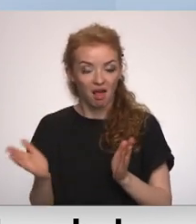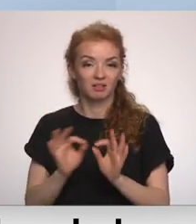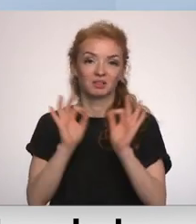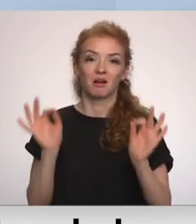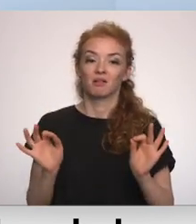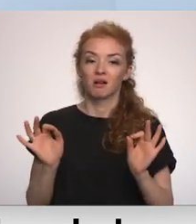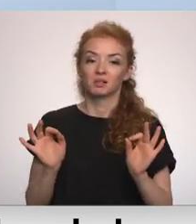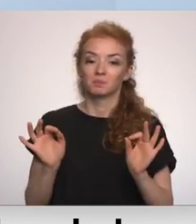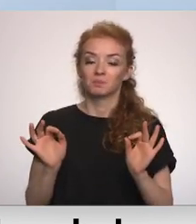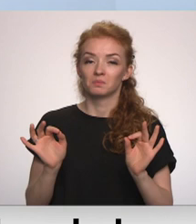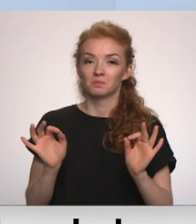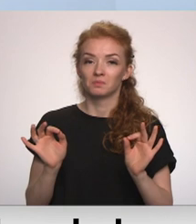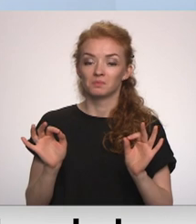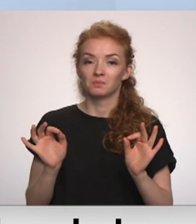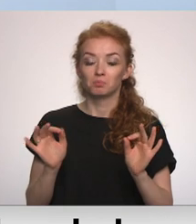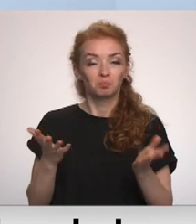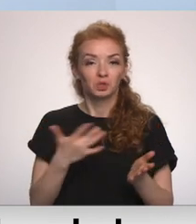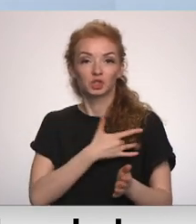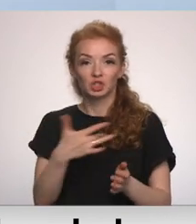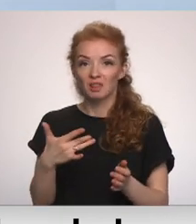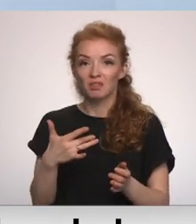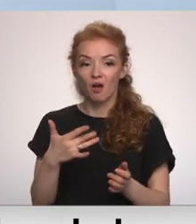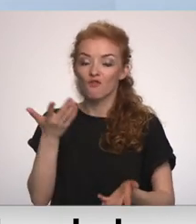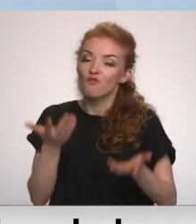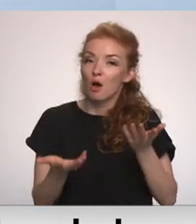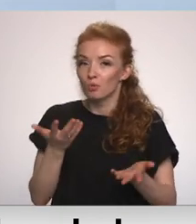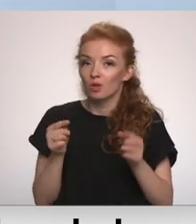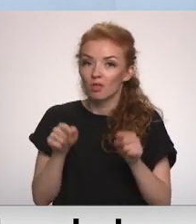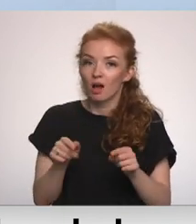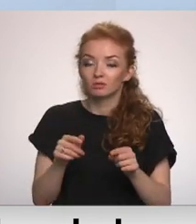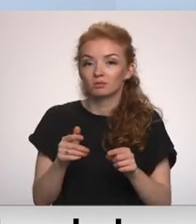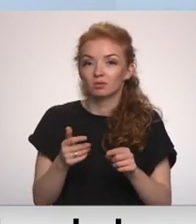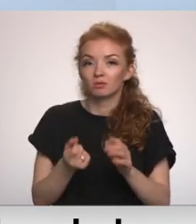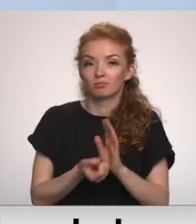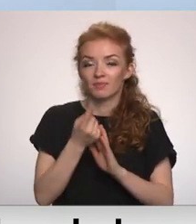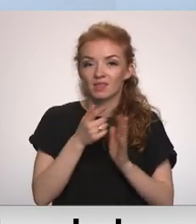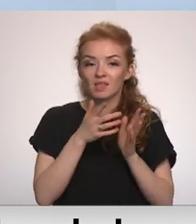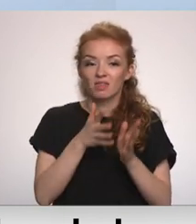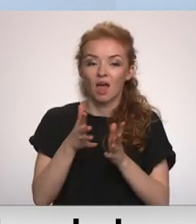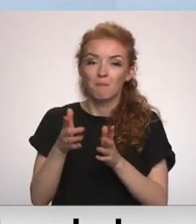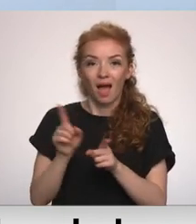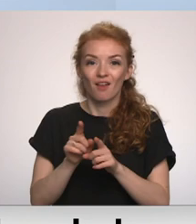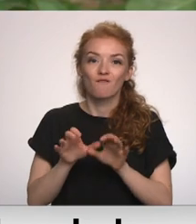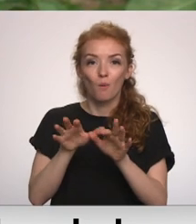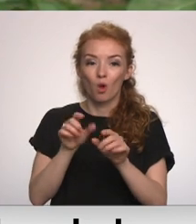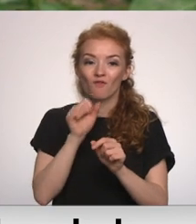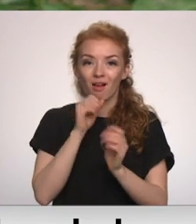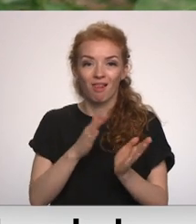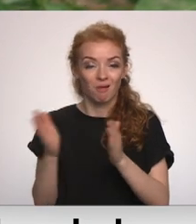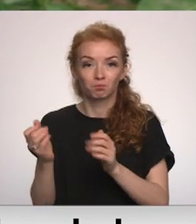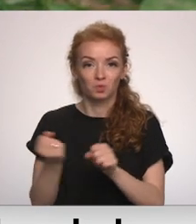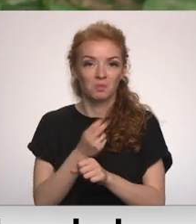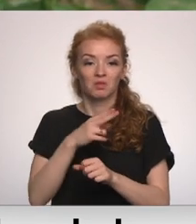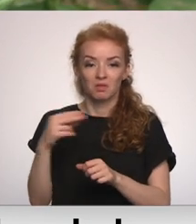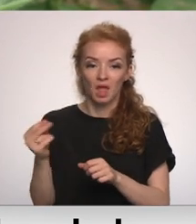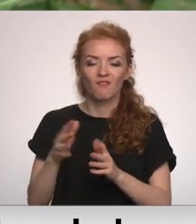nu, jā, likās, ka varbūt tas kaut kā būs ietekmējis arī šo te vaboļu iznākšanu. Lielāko